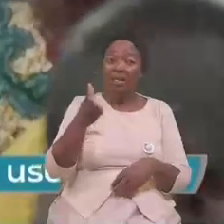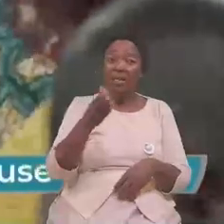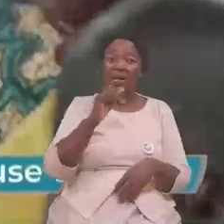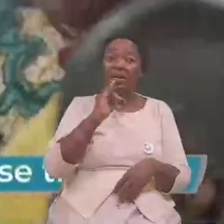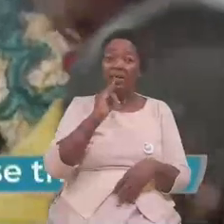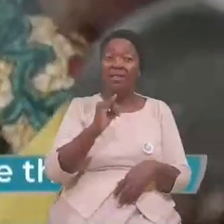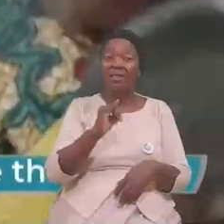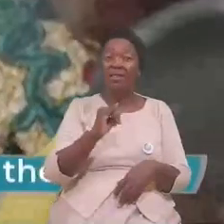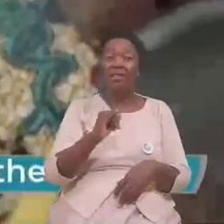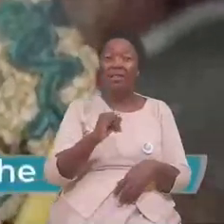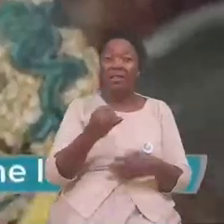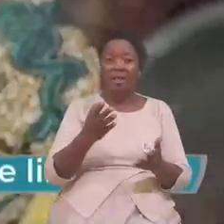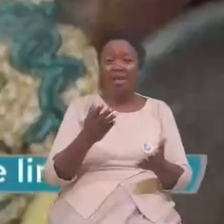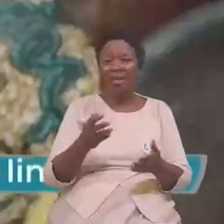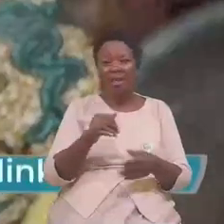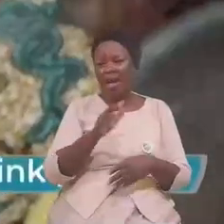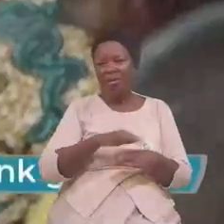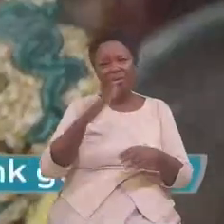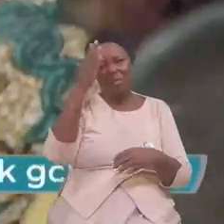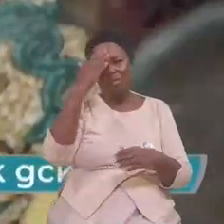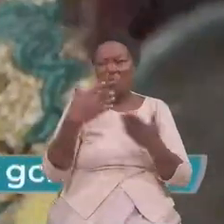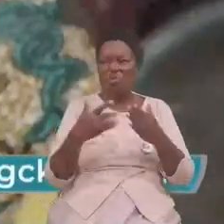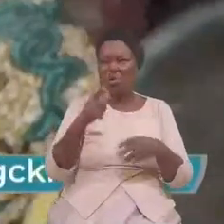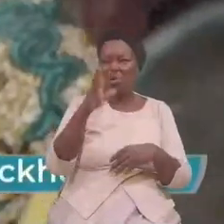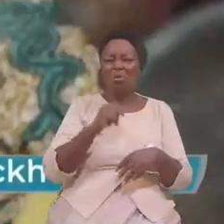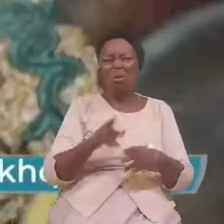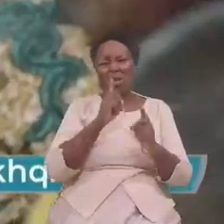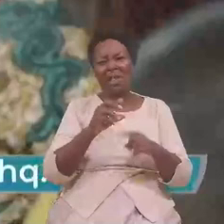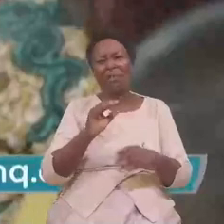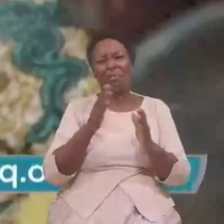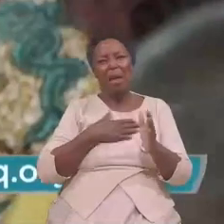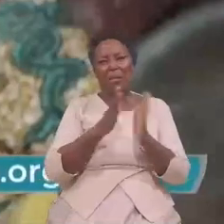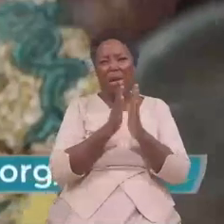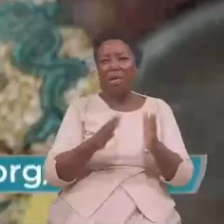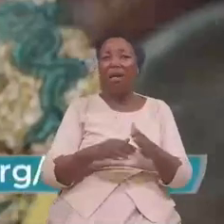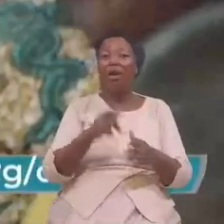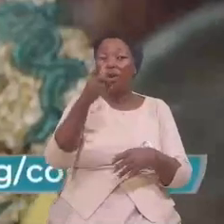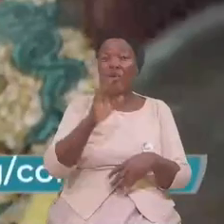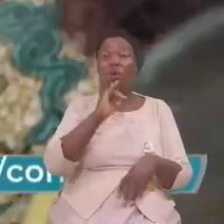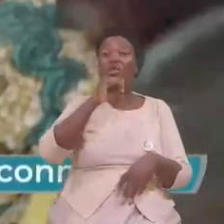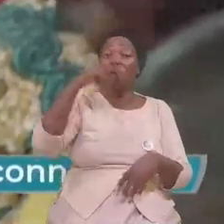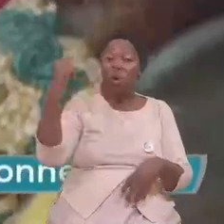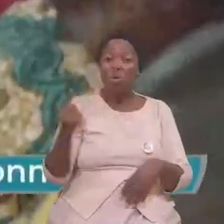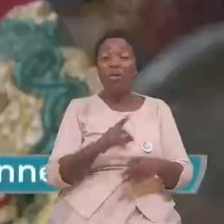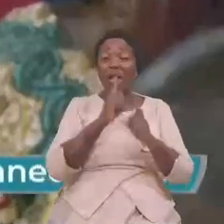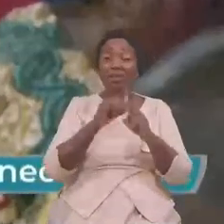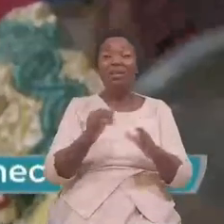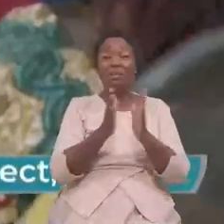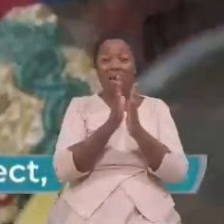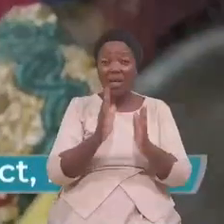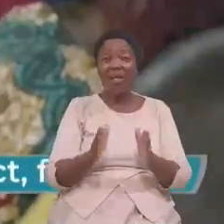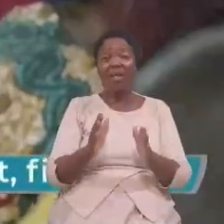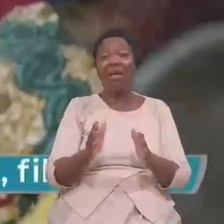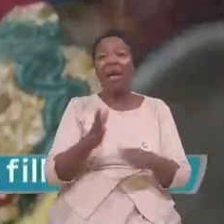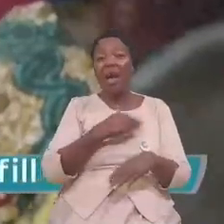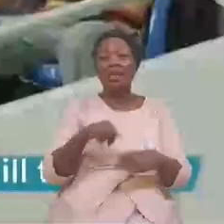Il n'y a pas est-ce que Dieu va, est-ce que Dieu, non, il le fait toujours. Il n'y a pas de est-ce que dans le ministère de son serviteur, oint. Notre Père